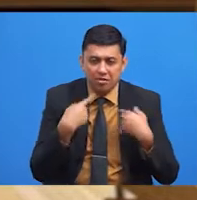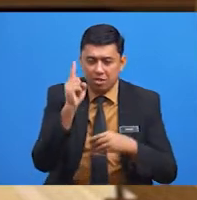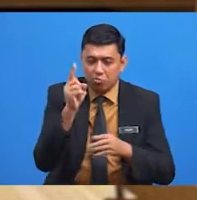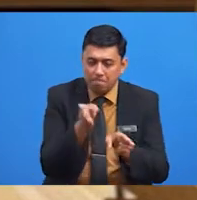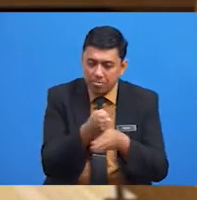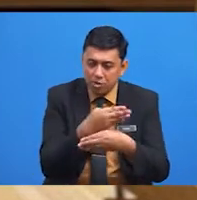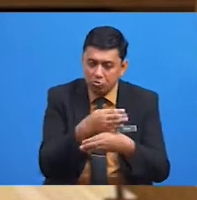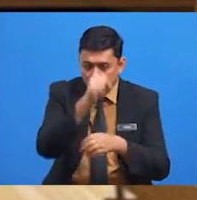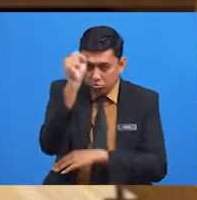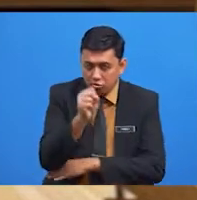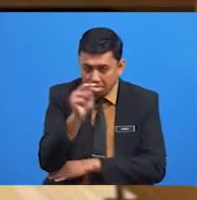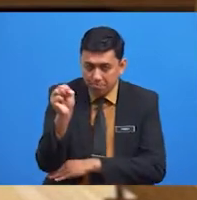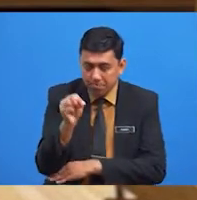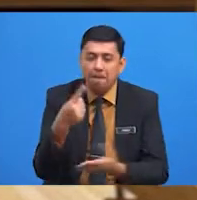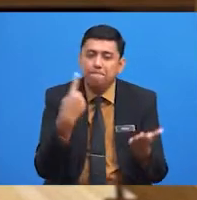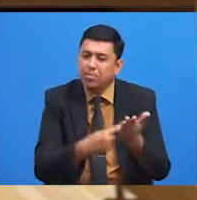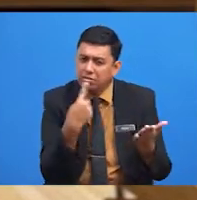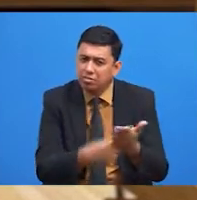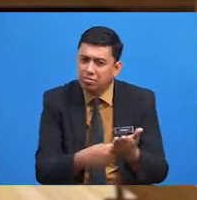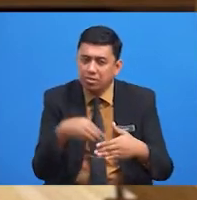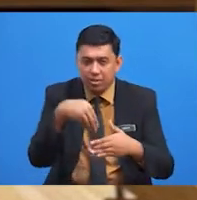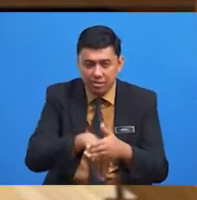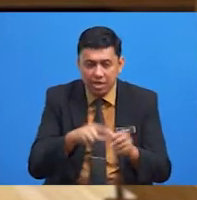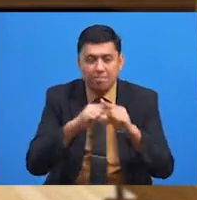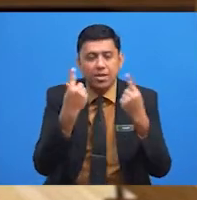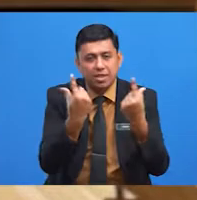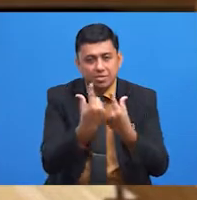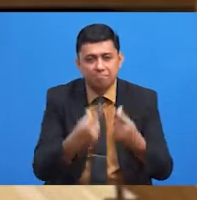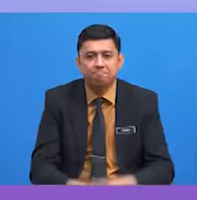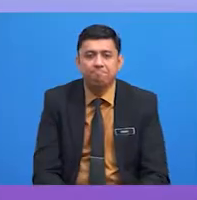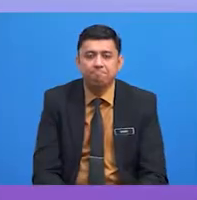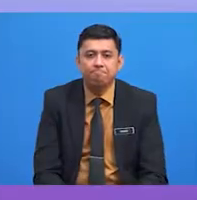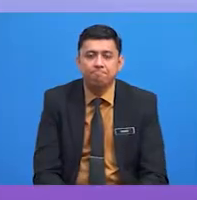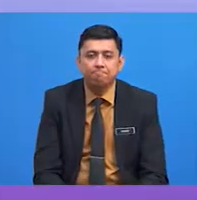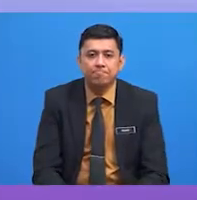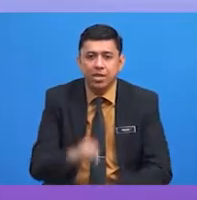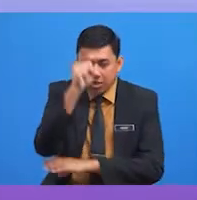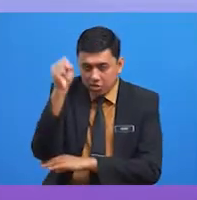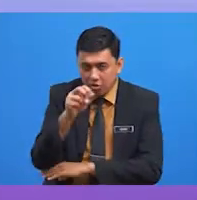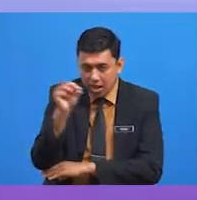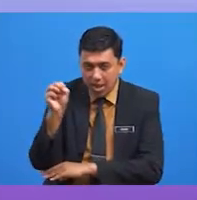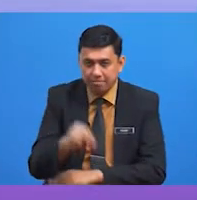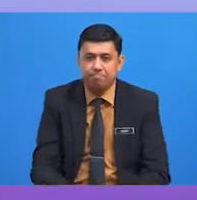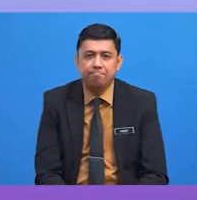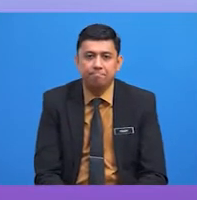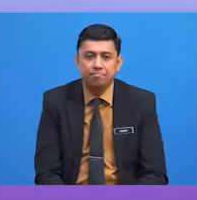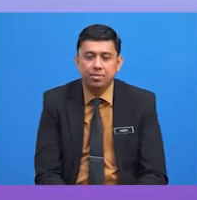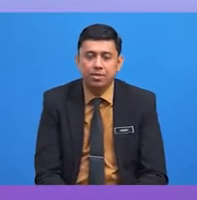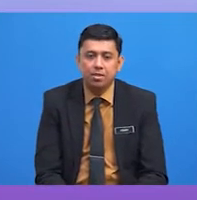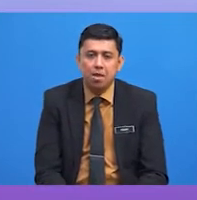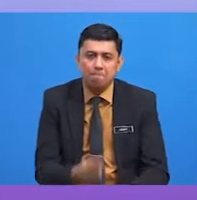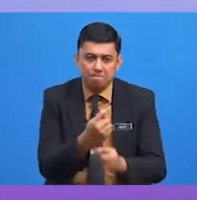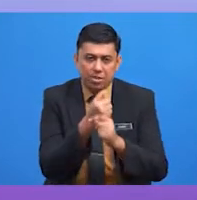soalan untuk pelajar berbincang di dalam kelas. Soalan.